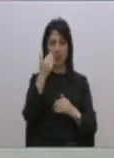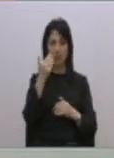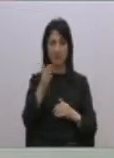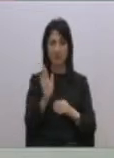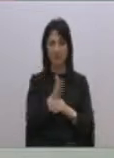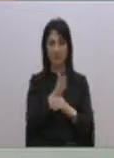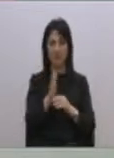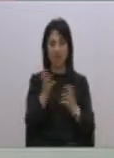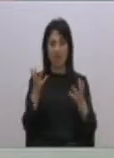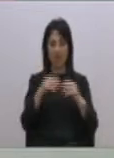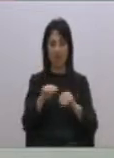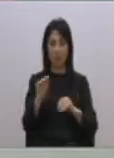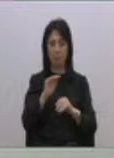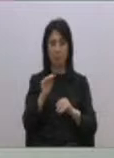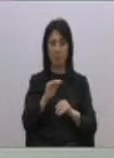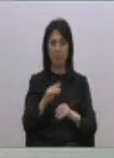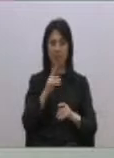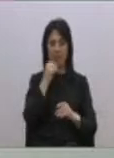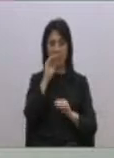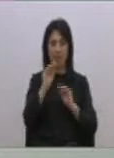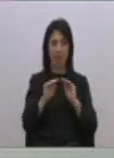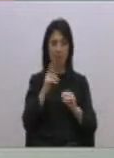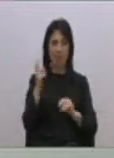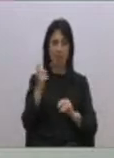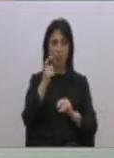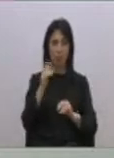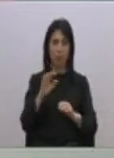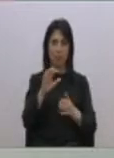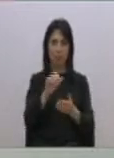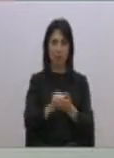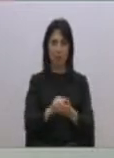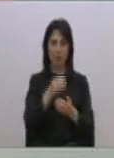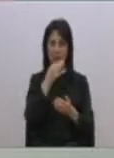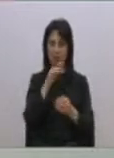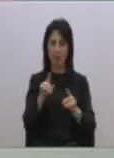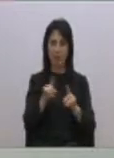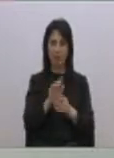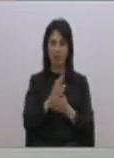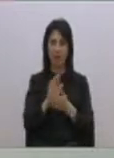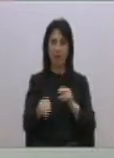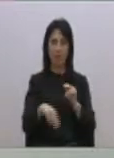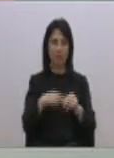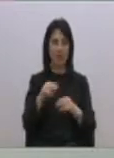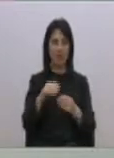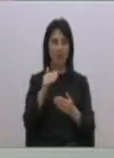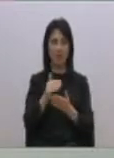tsalkian ertoglivat fizikuri infrastrukturis ekskluzivurad dakaobas. Nebismier iseti khelshekuleba